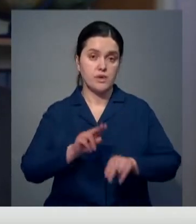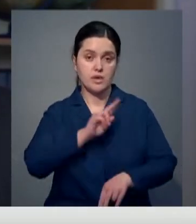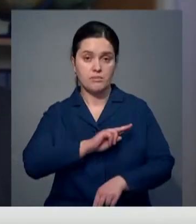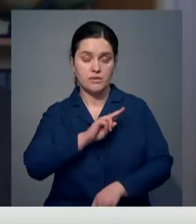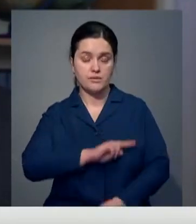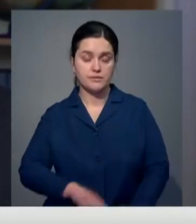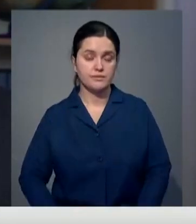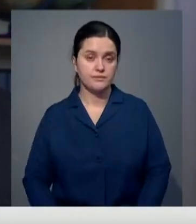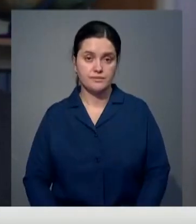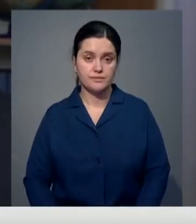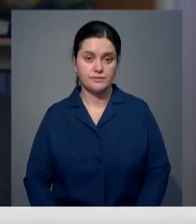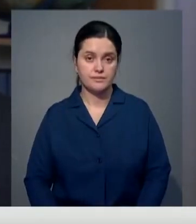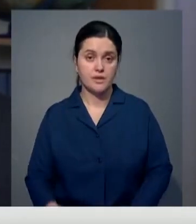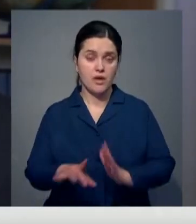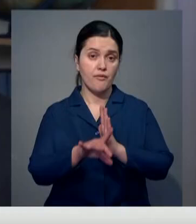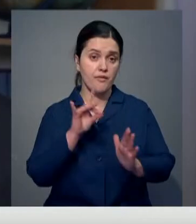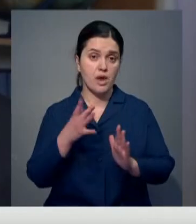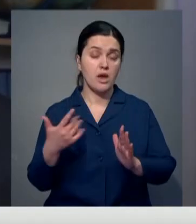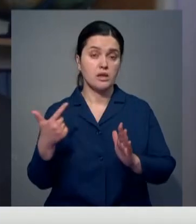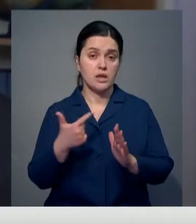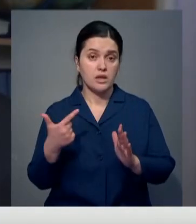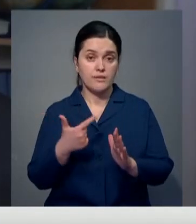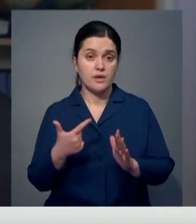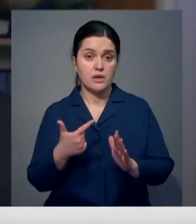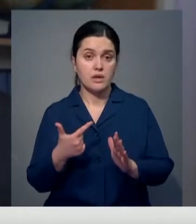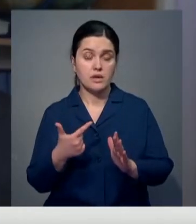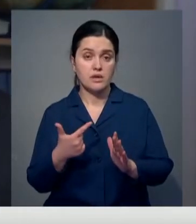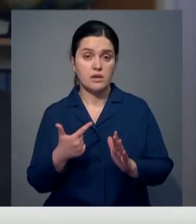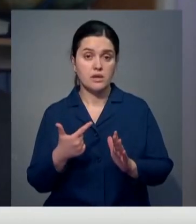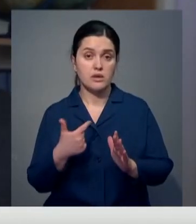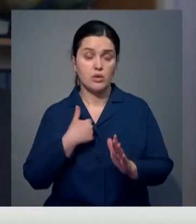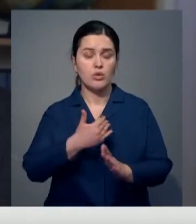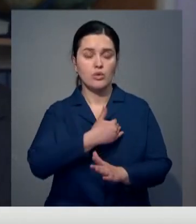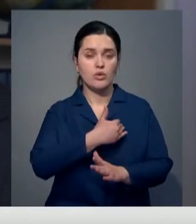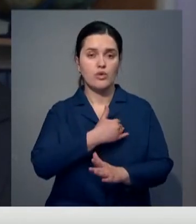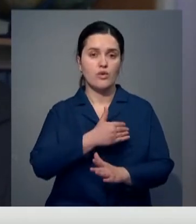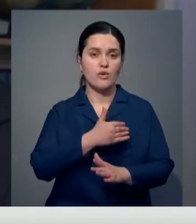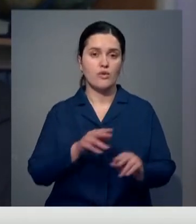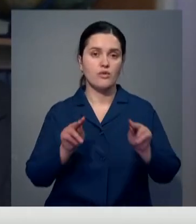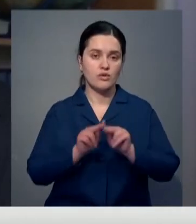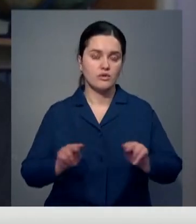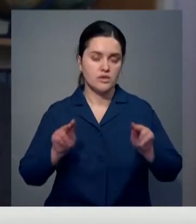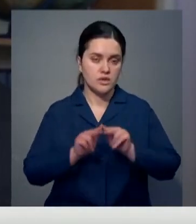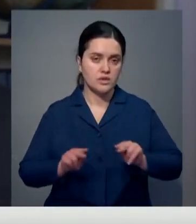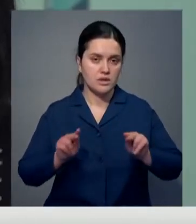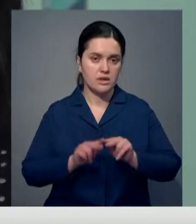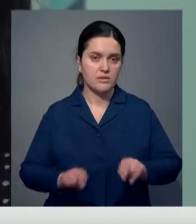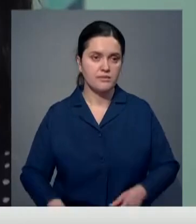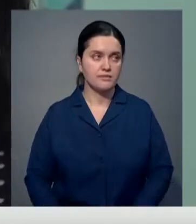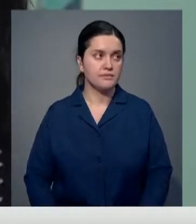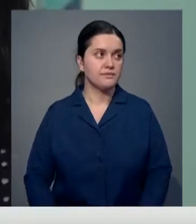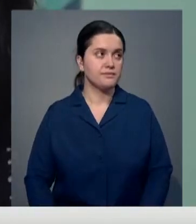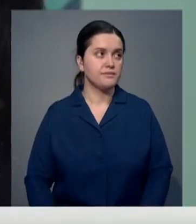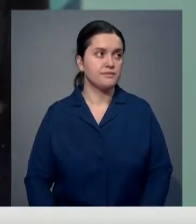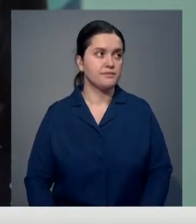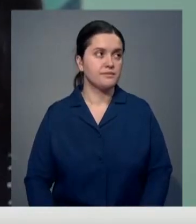педагогический университет. Выбирая предмет география, я иду осознанно, хочу стать учителем экологии и географии. Алена